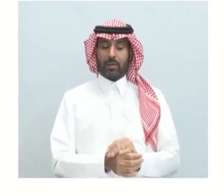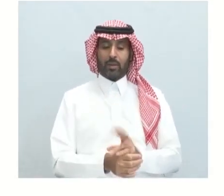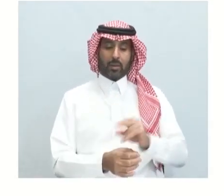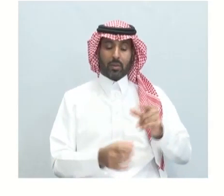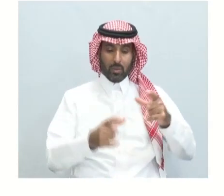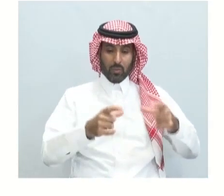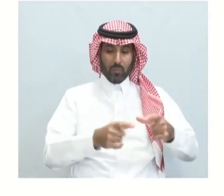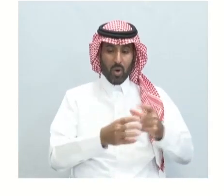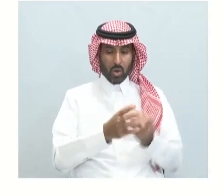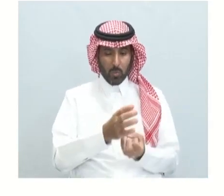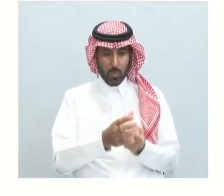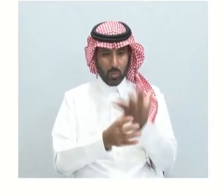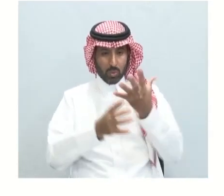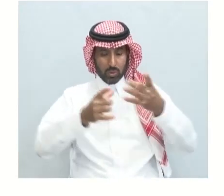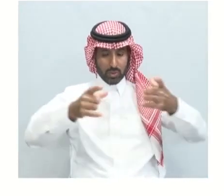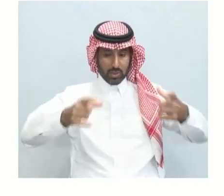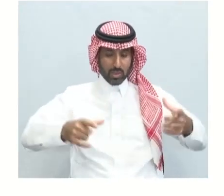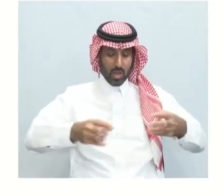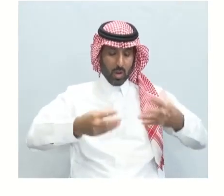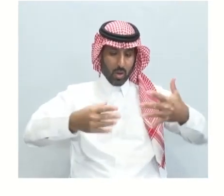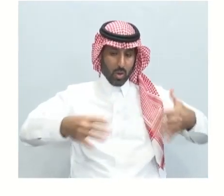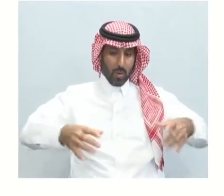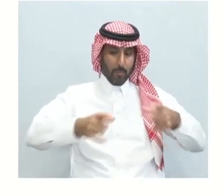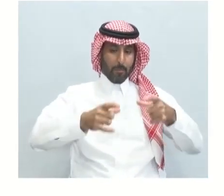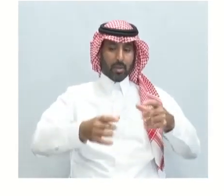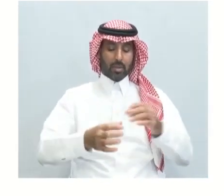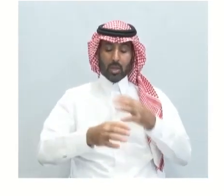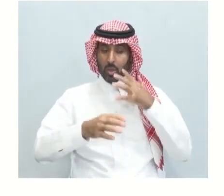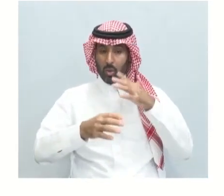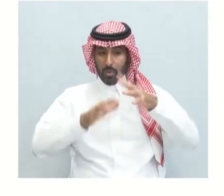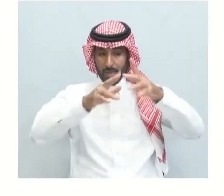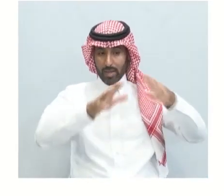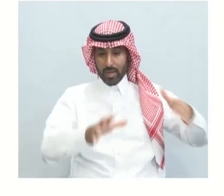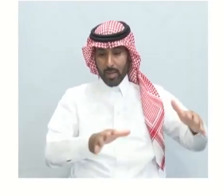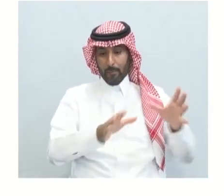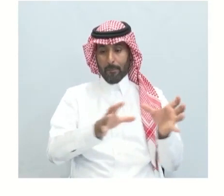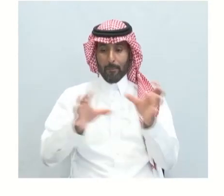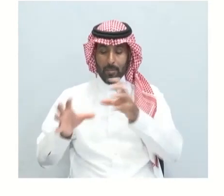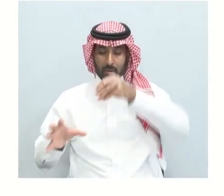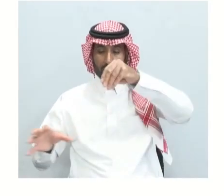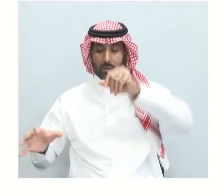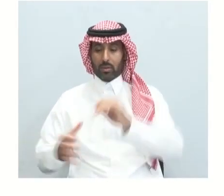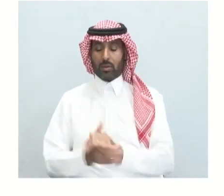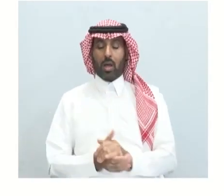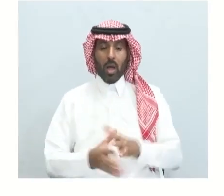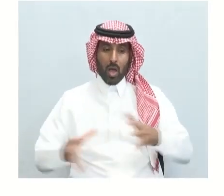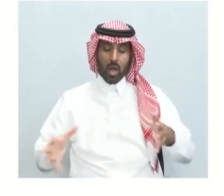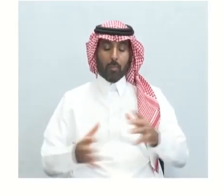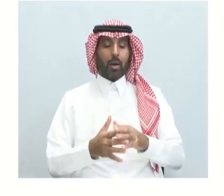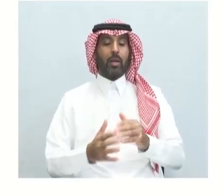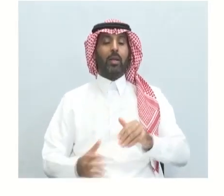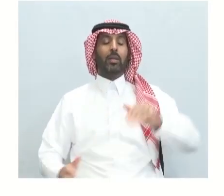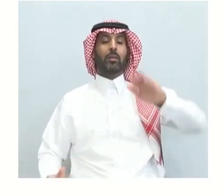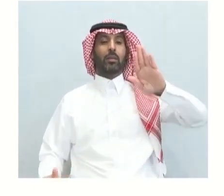فوهات البراكين الواسعه وبين كثبان الرمال واكبر السباخي سبخه ام